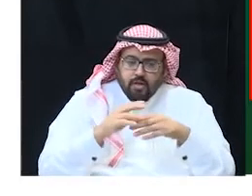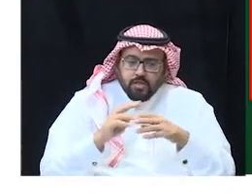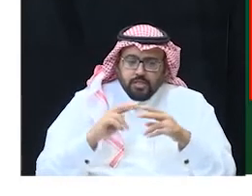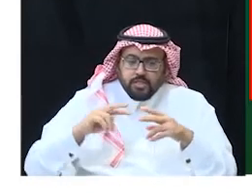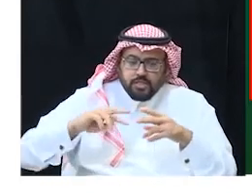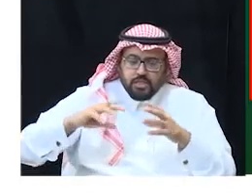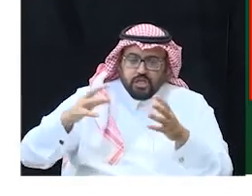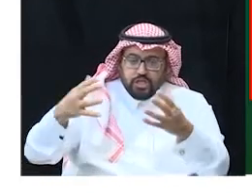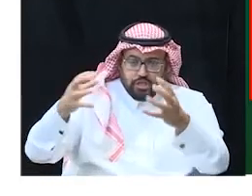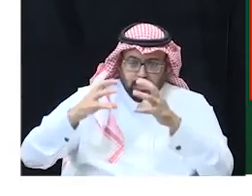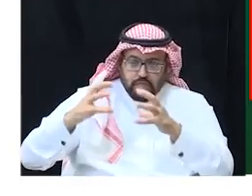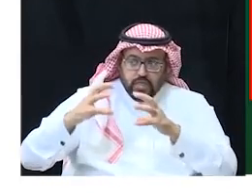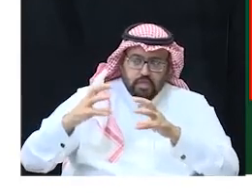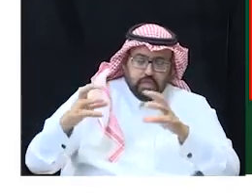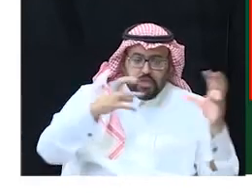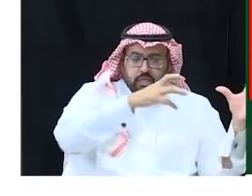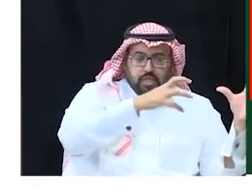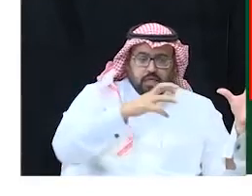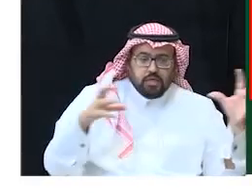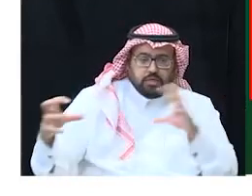تؤثر القوة في اتجاه